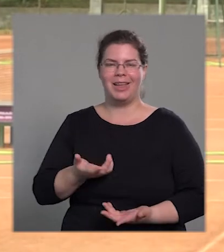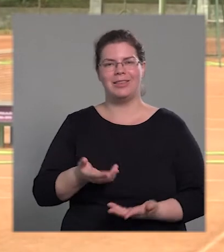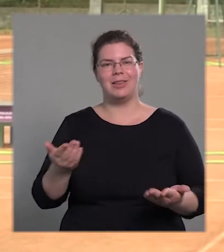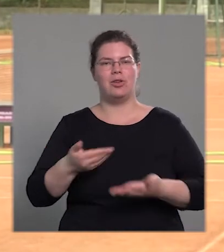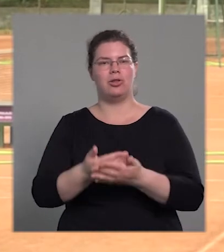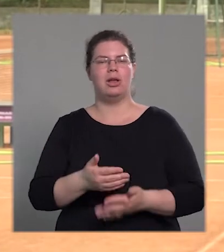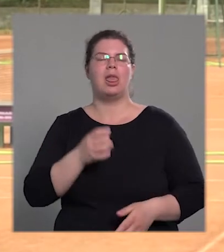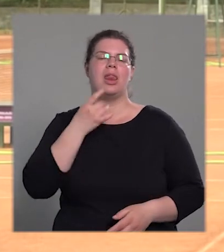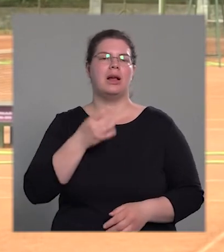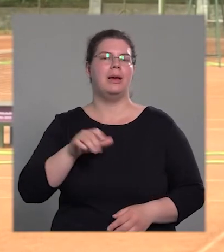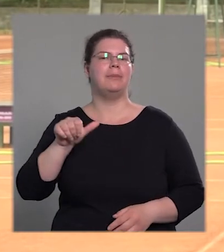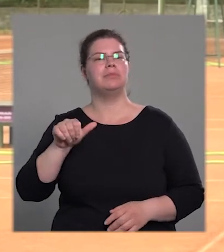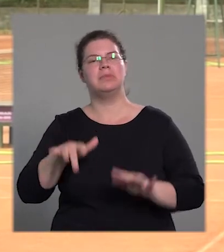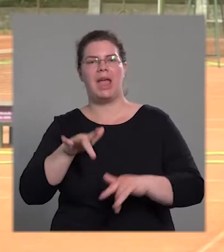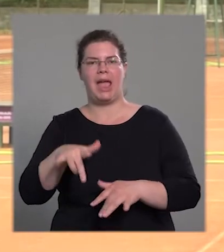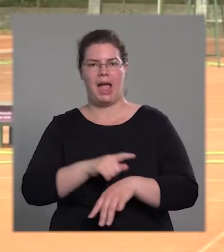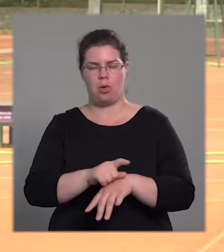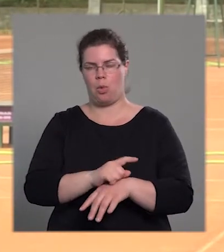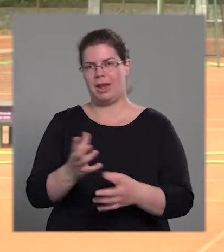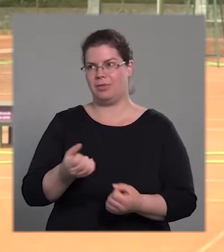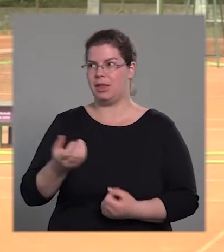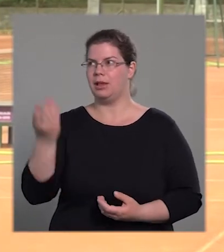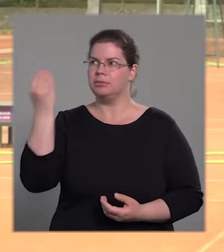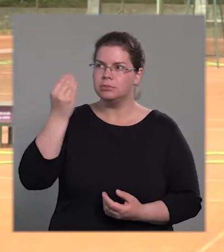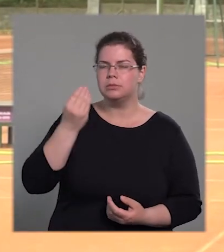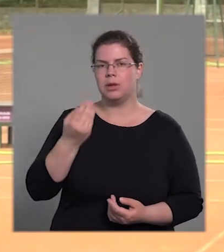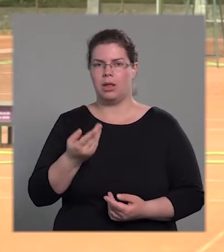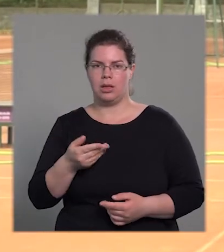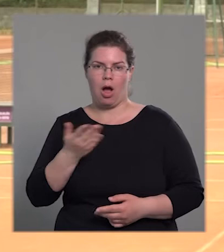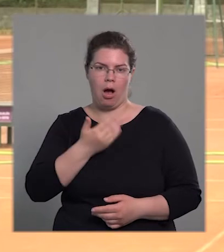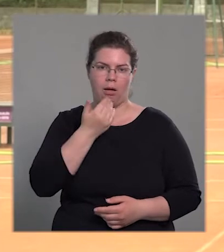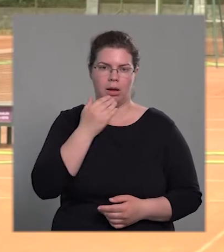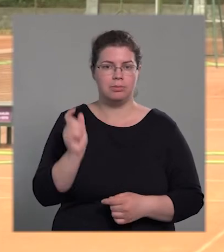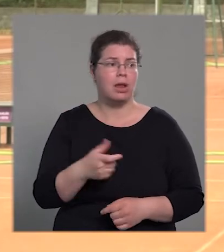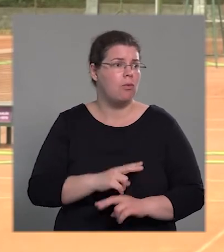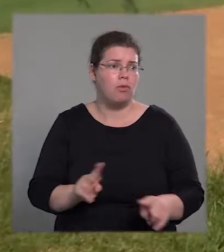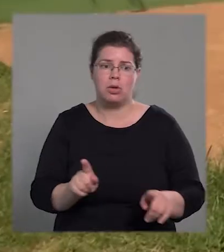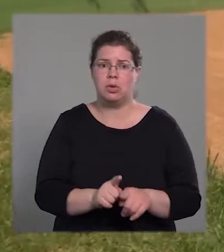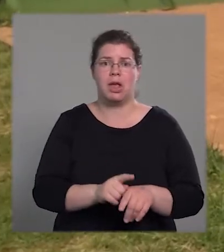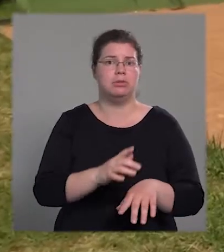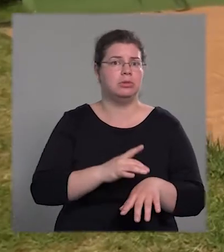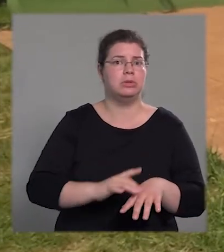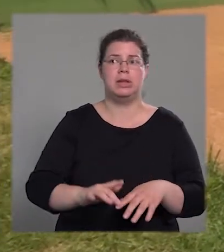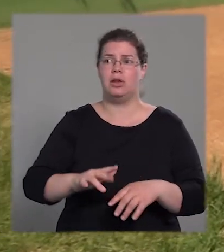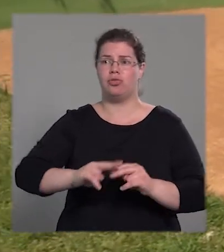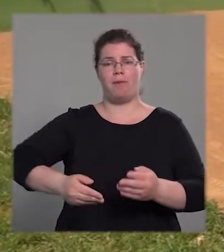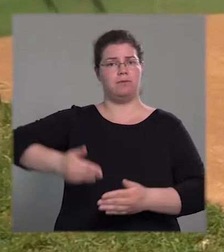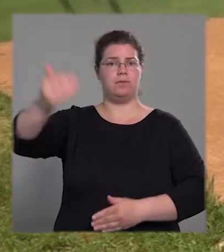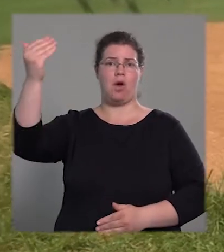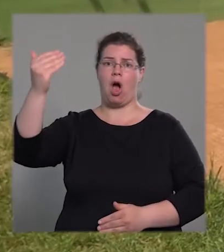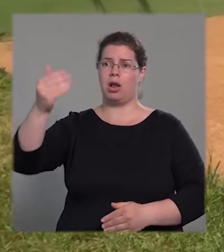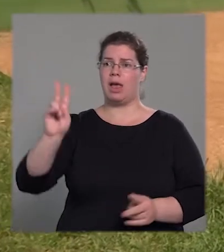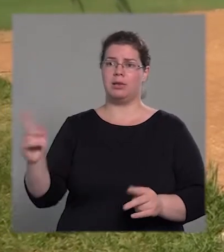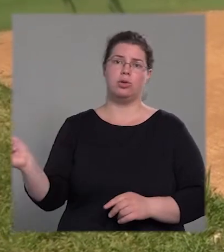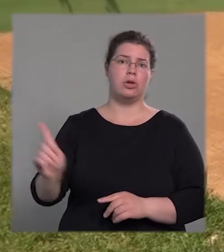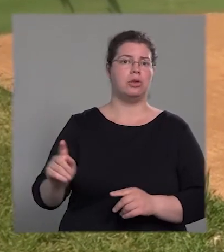órát vegyenek, hogyha teniszezni szeretnének. De van olyan lehetőség is, hogy teljesen ingyenesen van falunk, aminél oda lehet jönni, és akkor